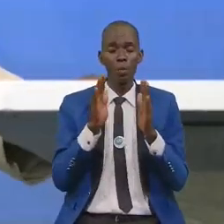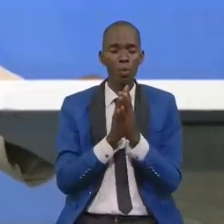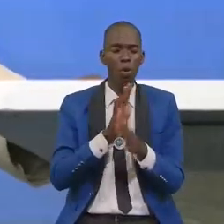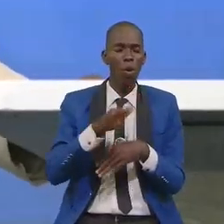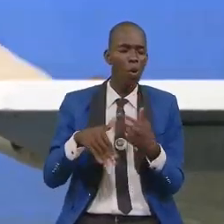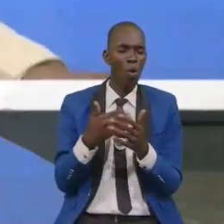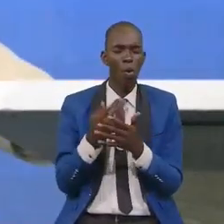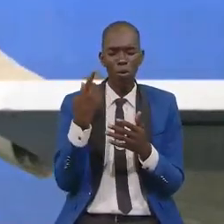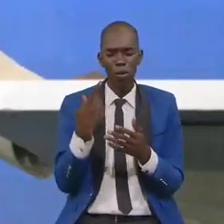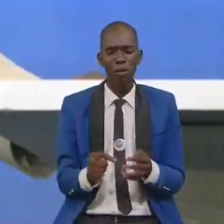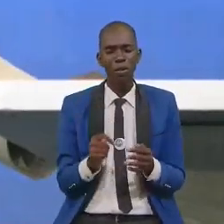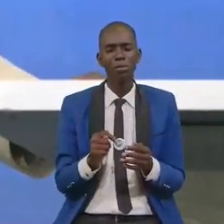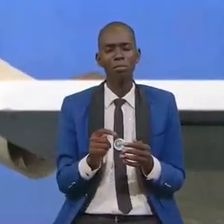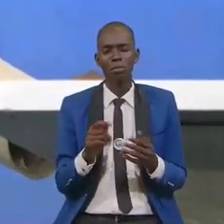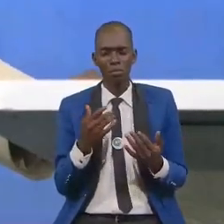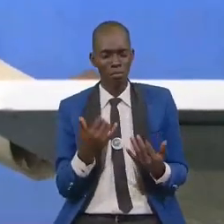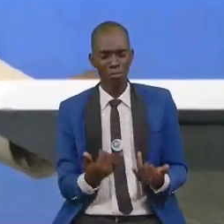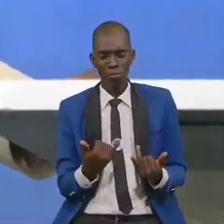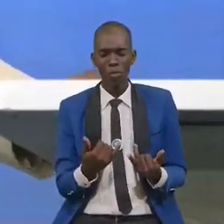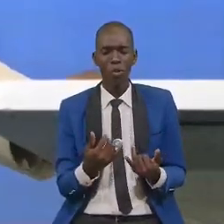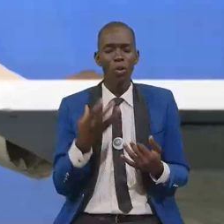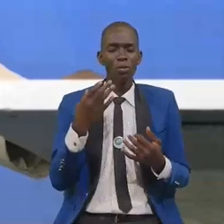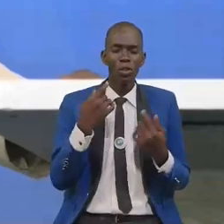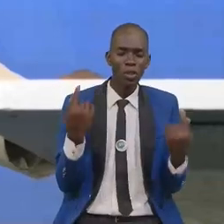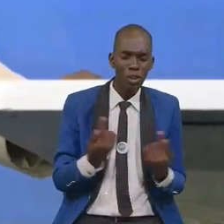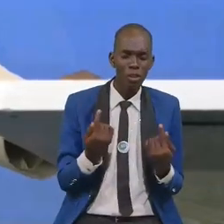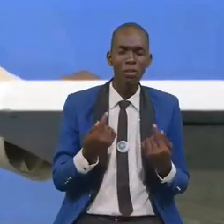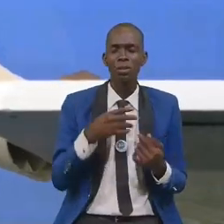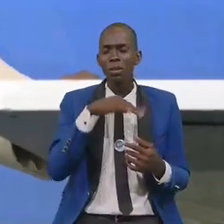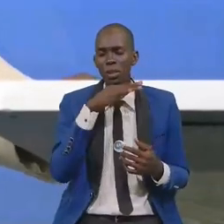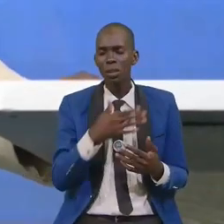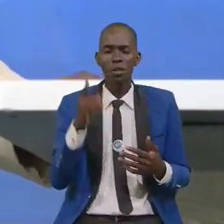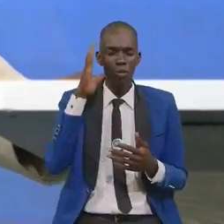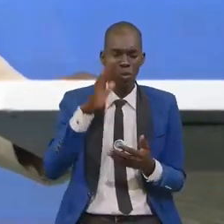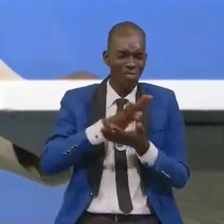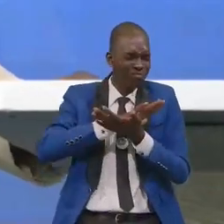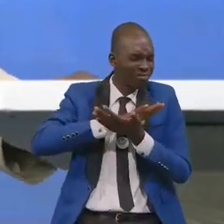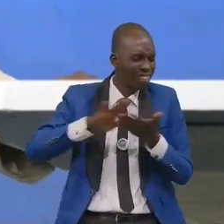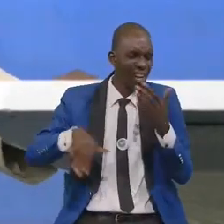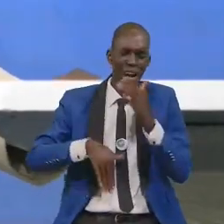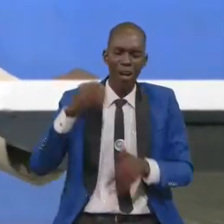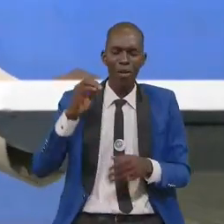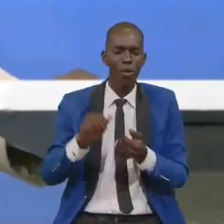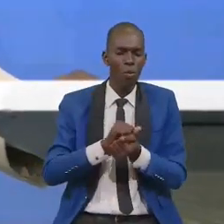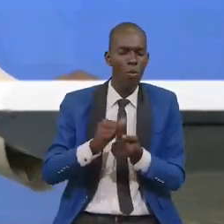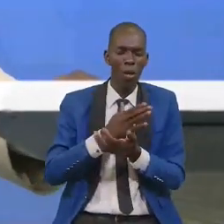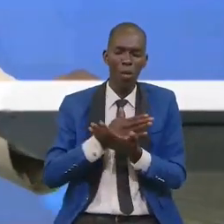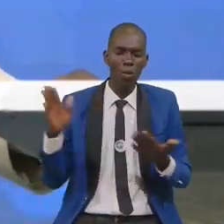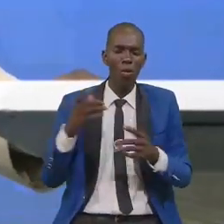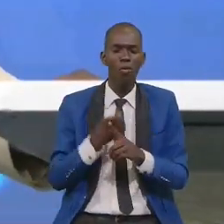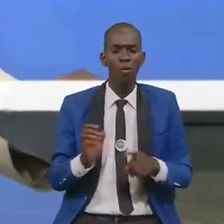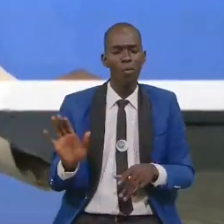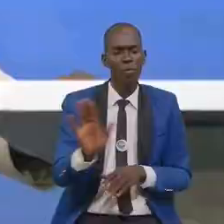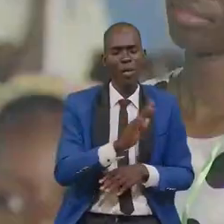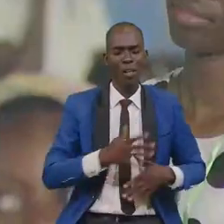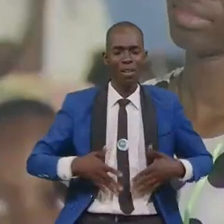que la présence et la pollution des péchés soit balayé blavé purger de leur vie